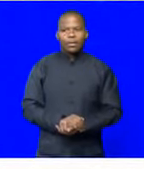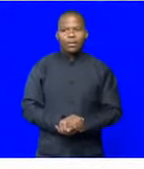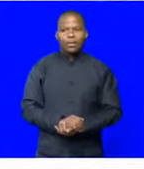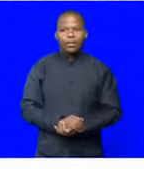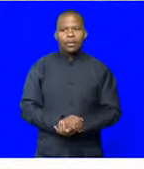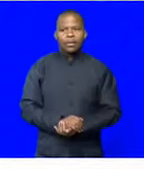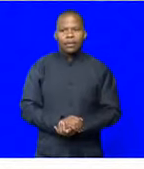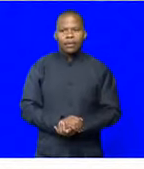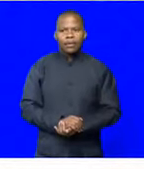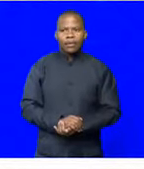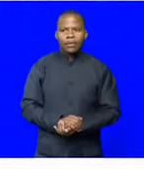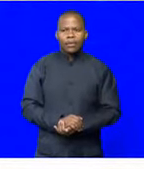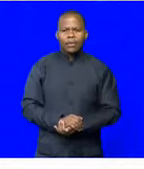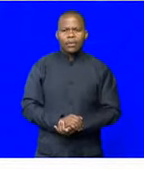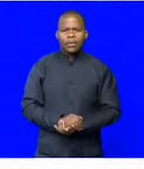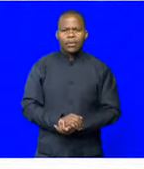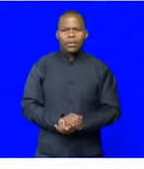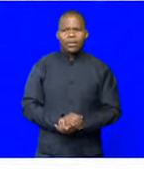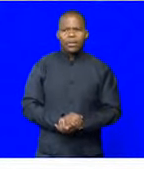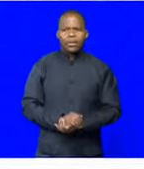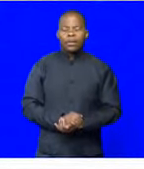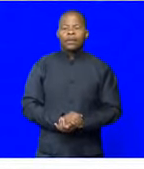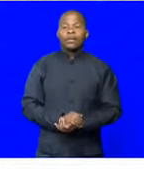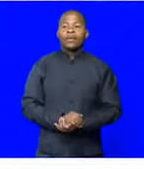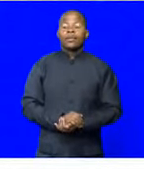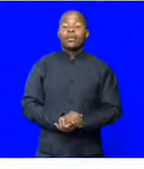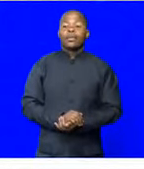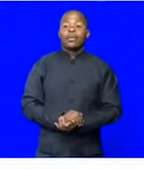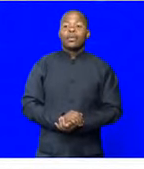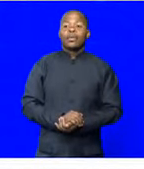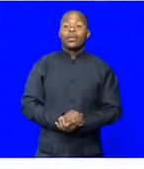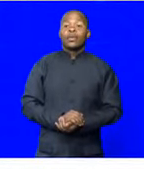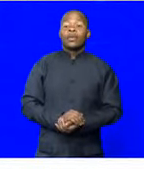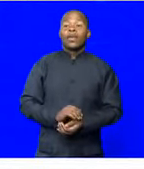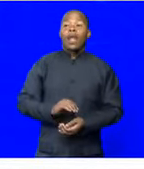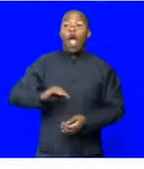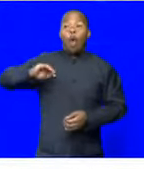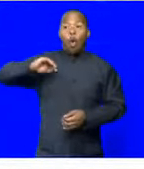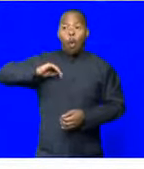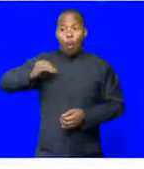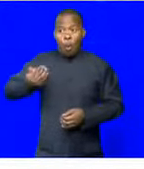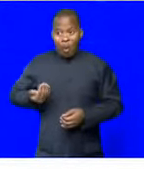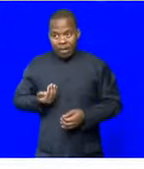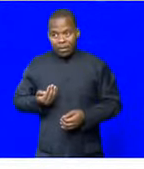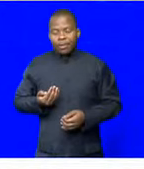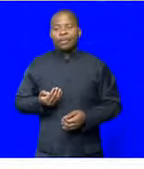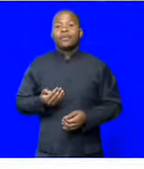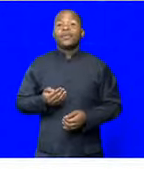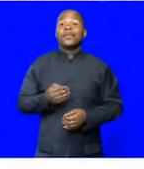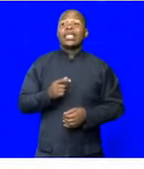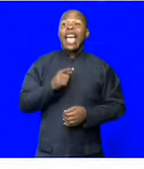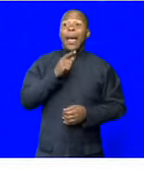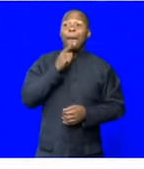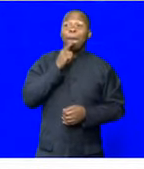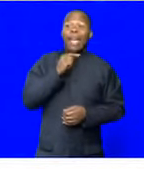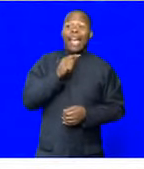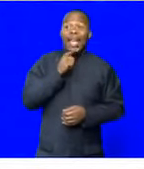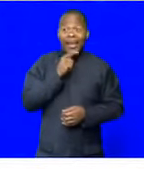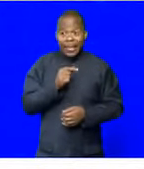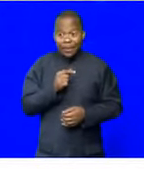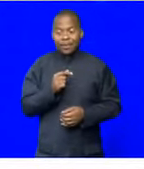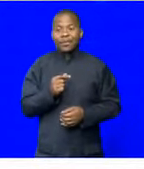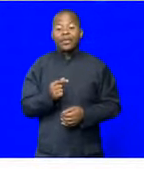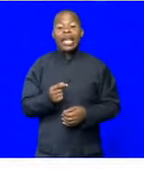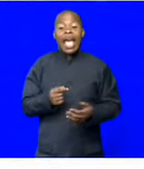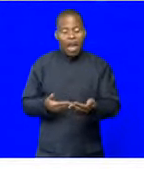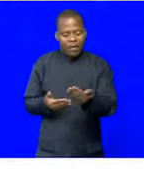Esikhathini lesinyenti boma ke bavama ukujika bobabe ngebantwana. Noko kwentekele ukungakavami ngesikhathi make ajika anti welisone